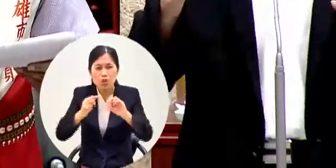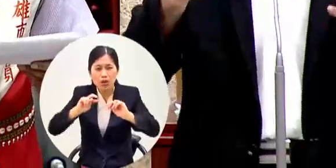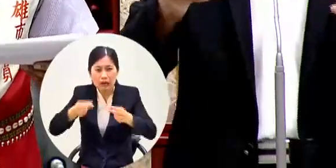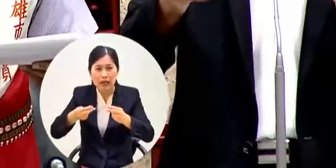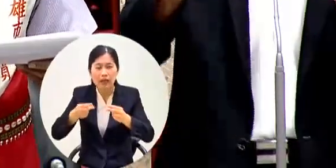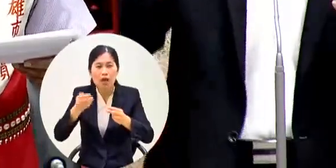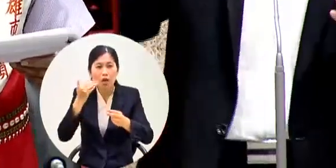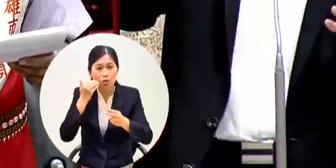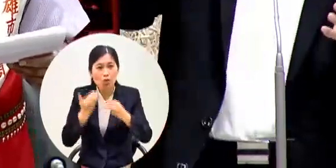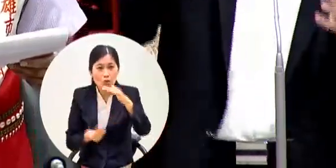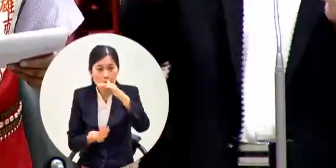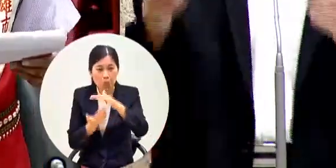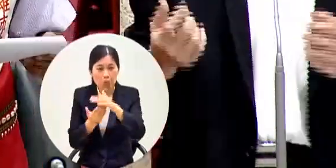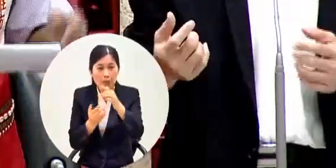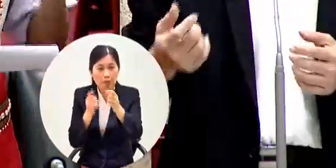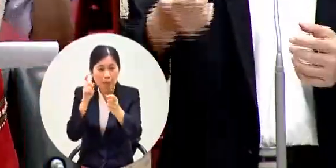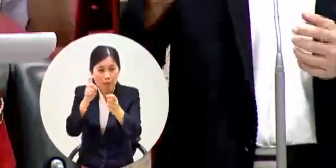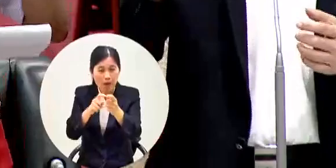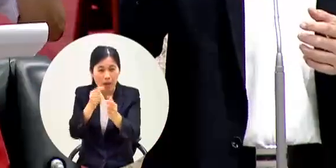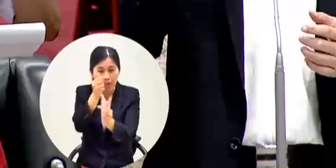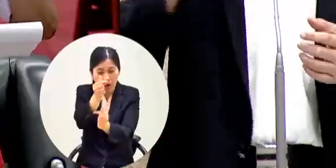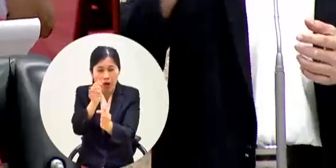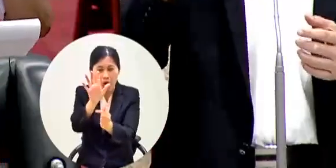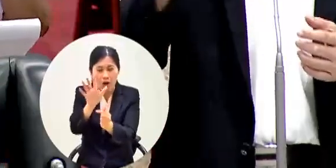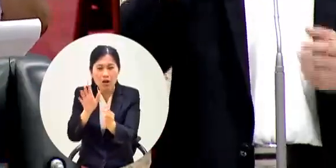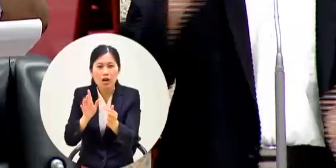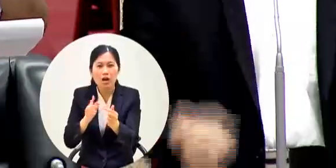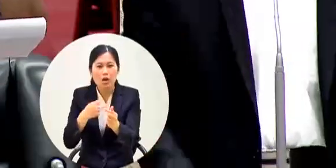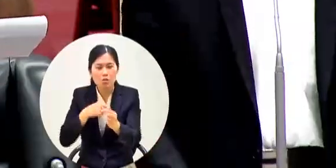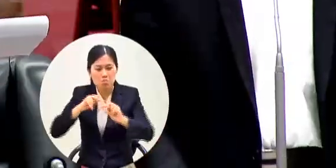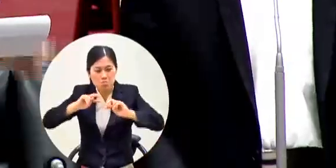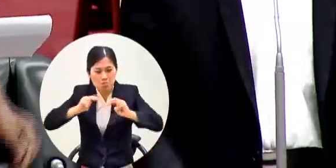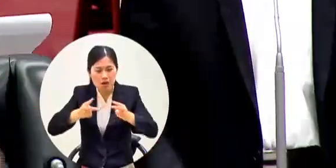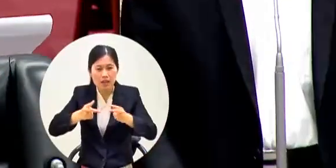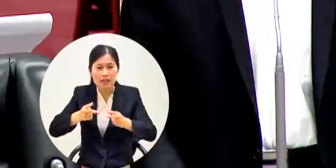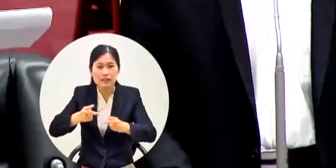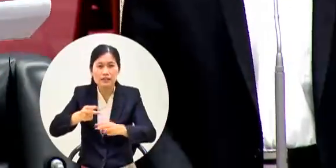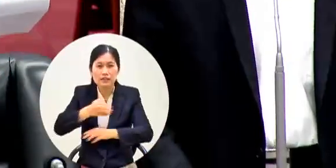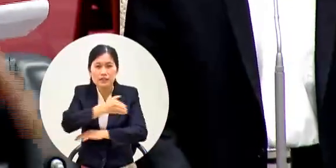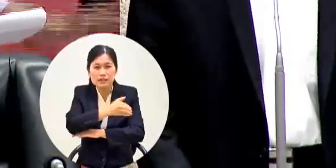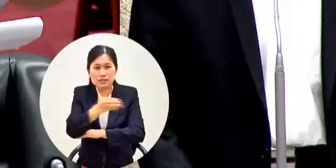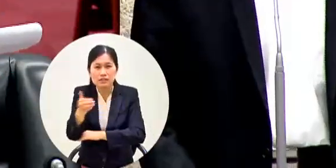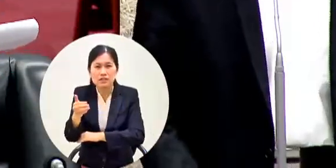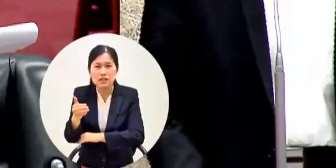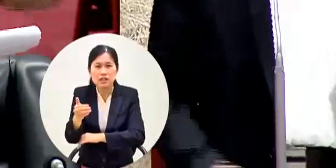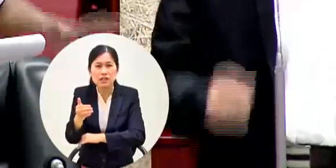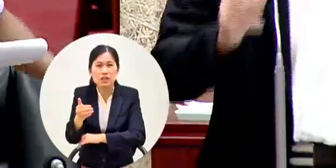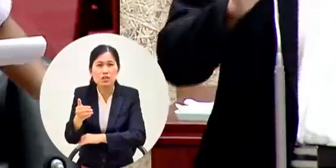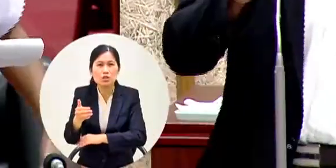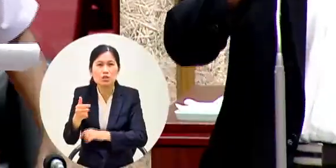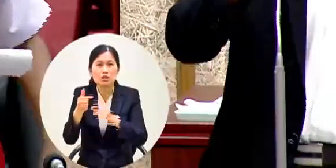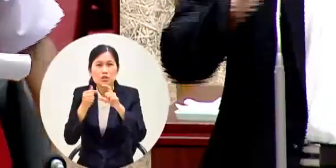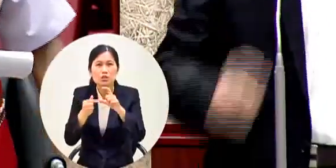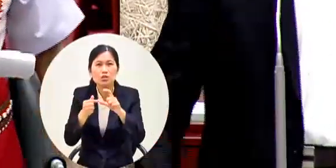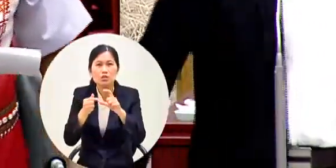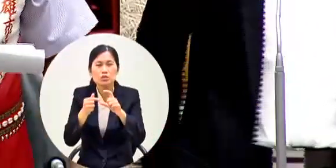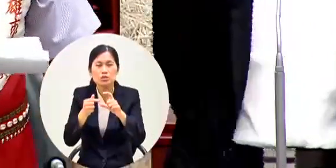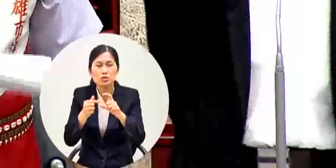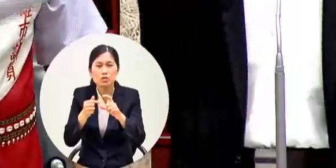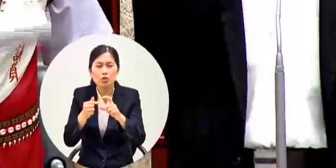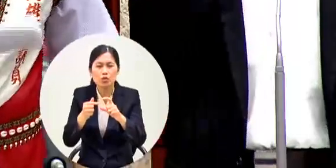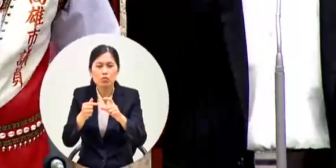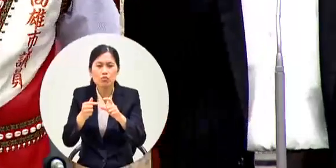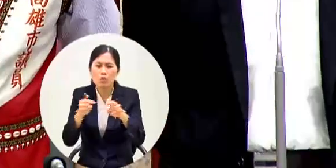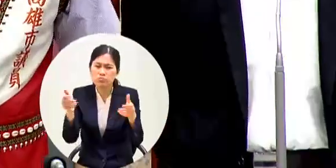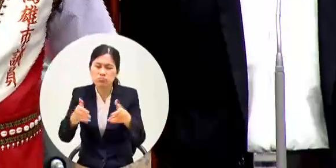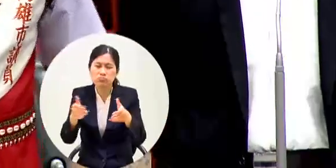地。啊，这一次这个中央人民会跟内政部办理的这个是土地分区的一个更正，就是聚